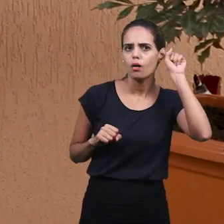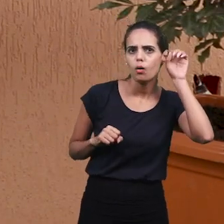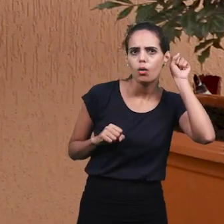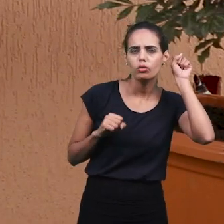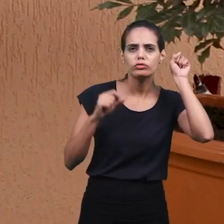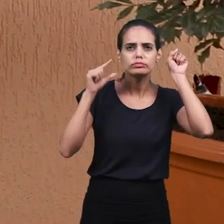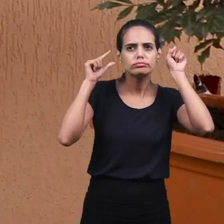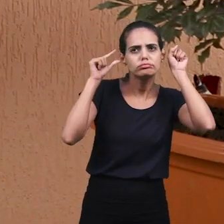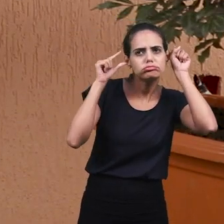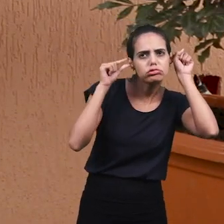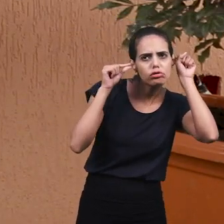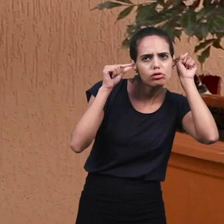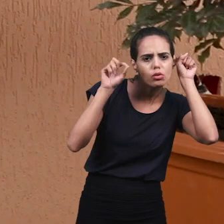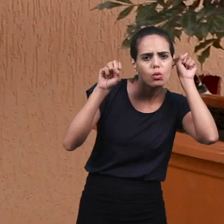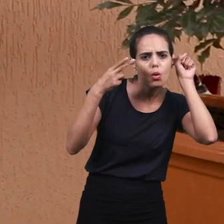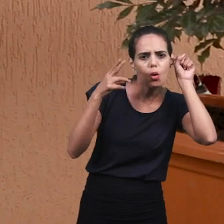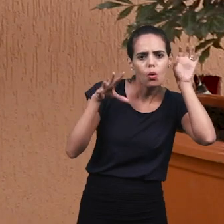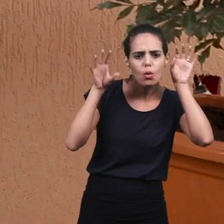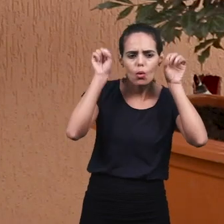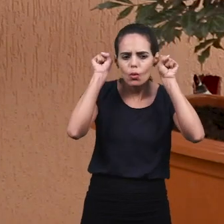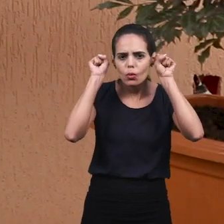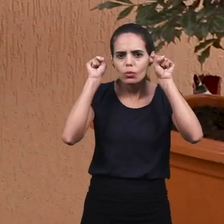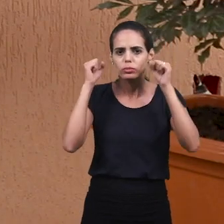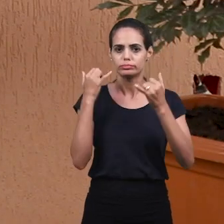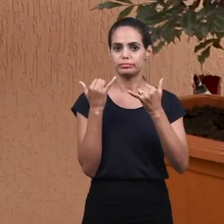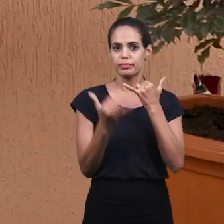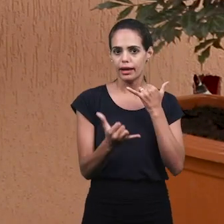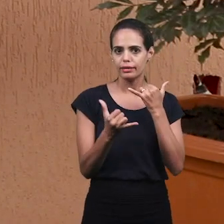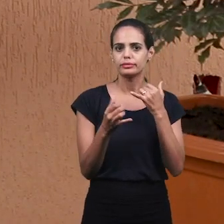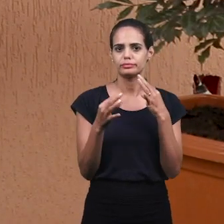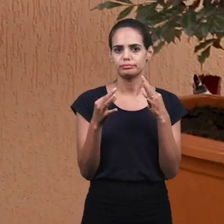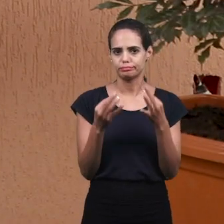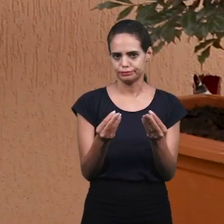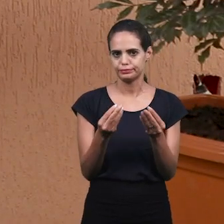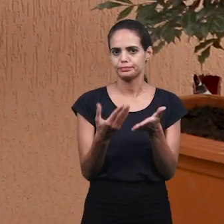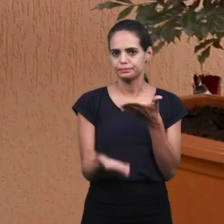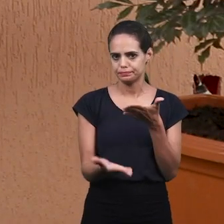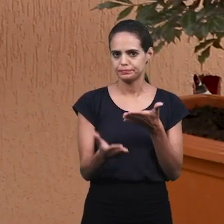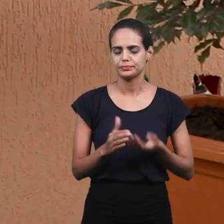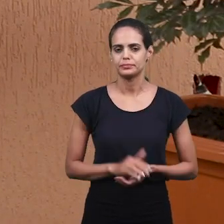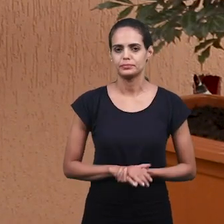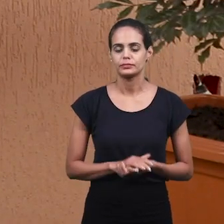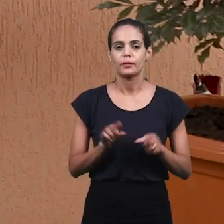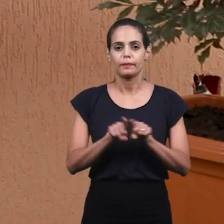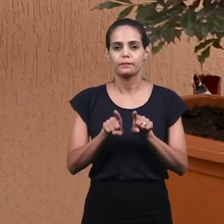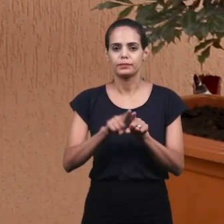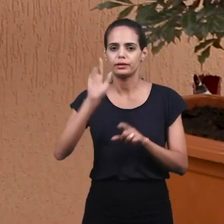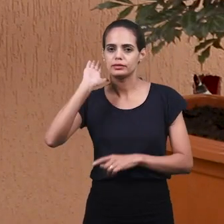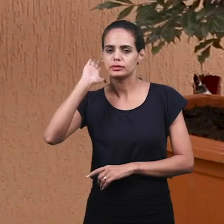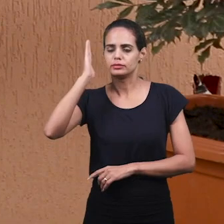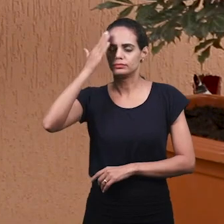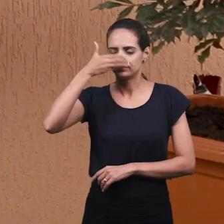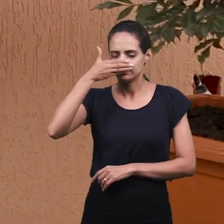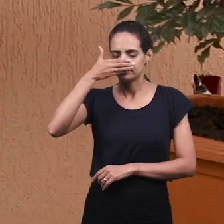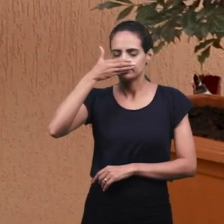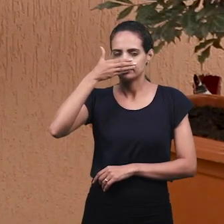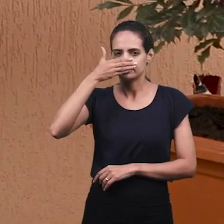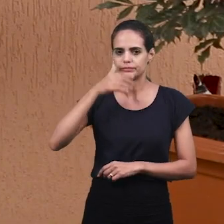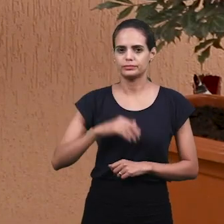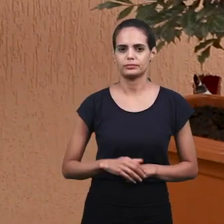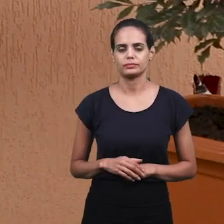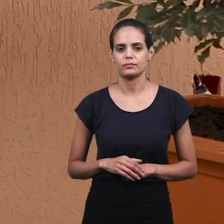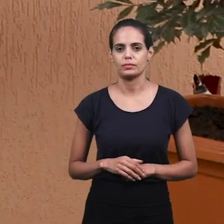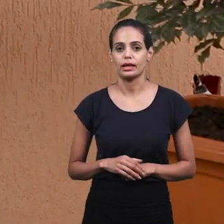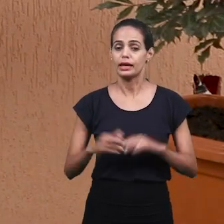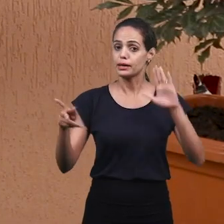partielle ou totale. Et là, c'est la sourdité totale. Nous avons ceux qui